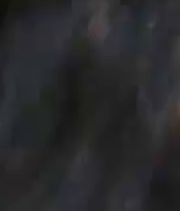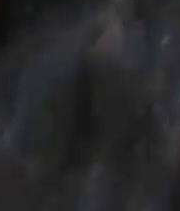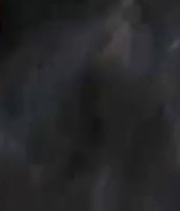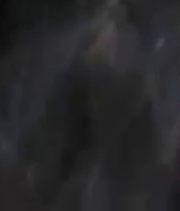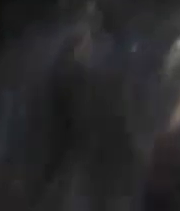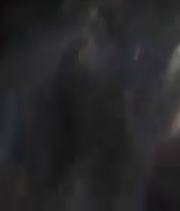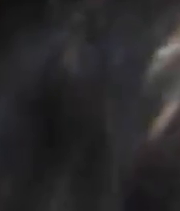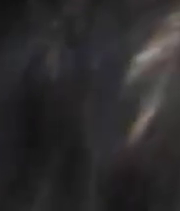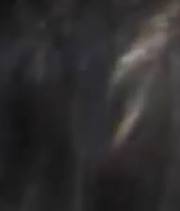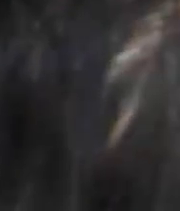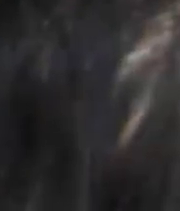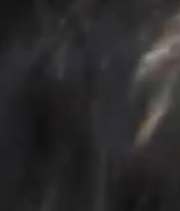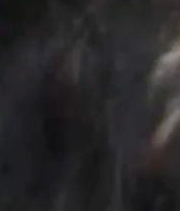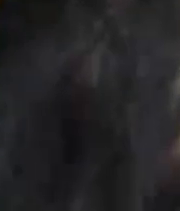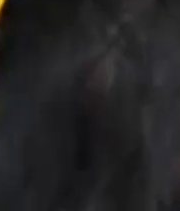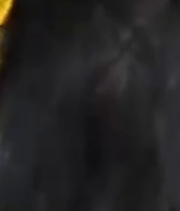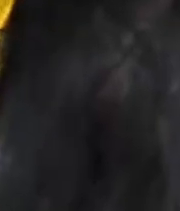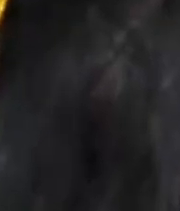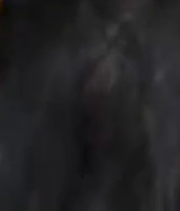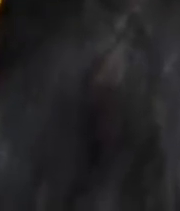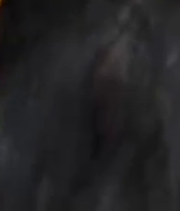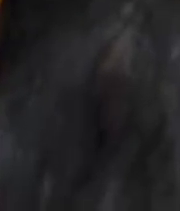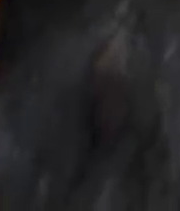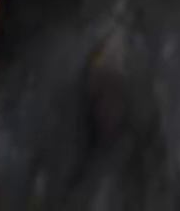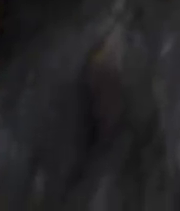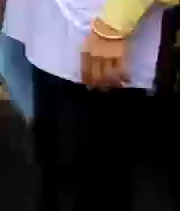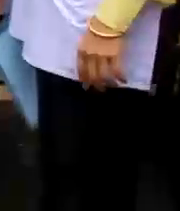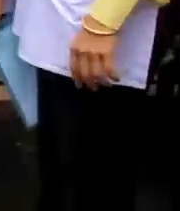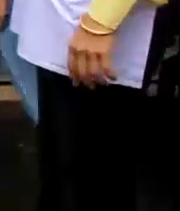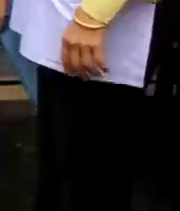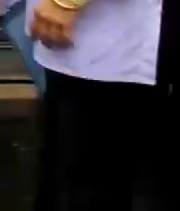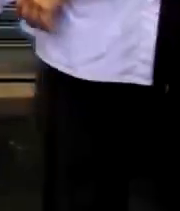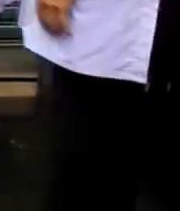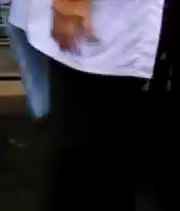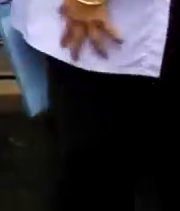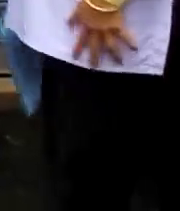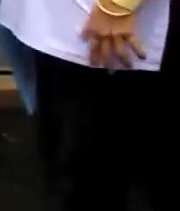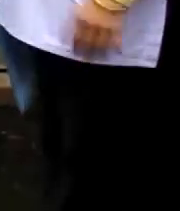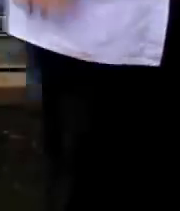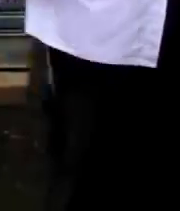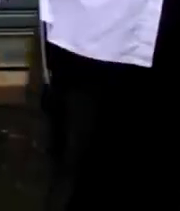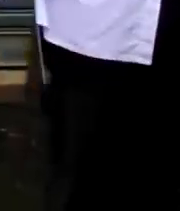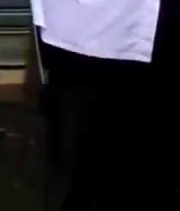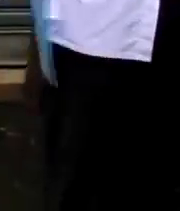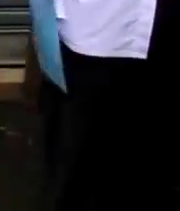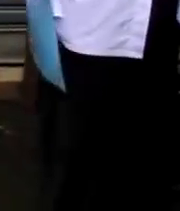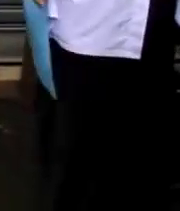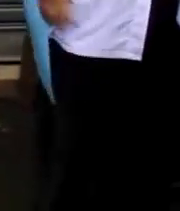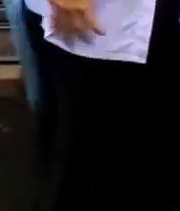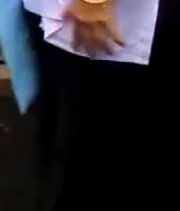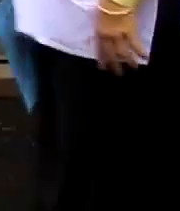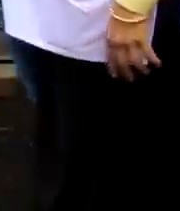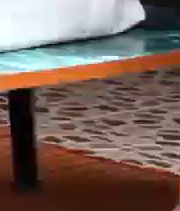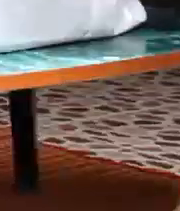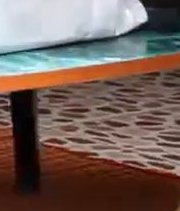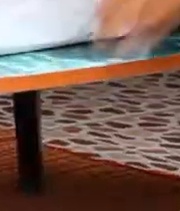ขตเทศบาลนครเชียงรายอำเภอเมืองเชียงรายอำเภอเชียงของและอำเภอเวียงแก่นทั้งได้นำอาหารพระราชทานและชุดทานน้ำใจกู้ชี